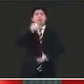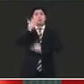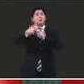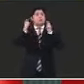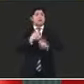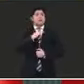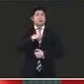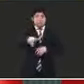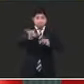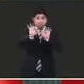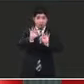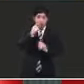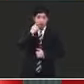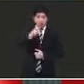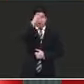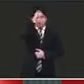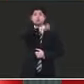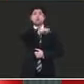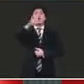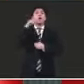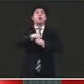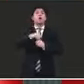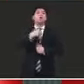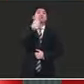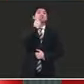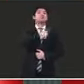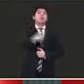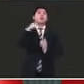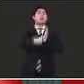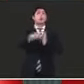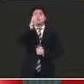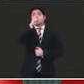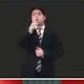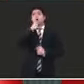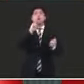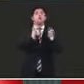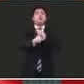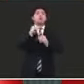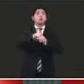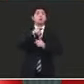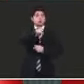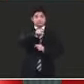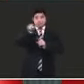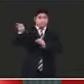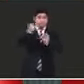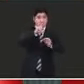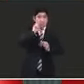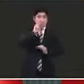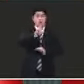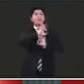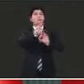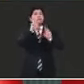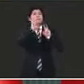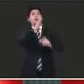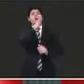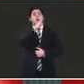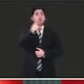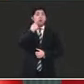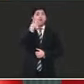Böylece Türkiye'nin Cumhuriyetimizin 100 yıl dönümüne atıfla sembolleştirdiğimiz